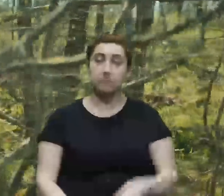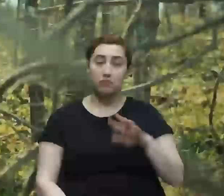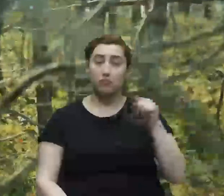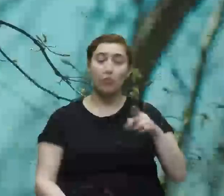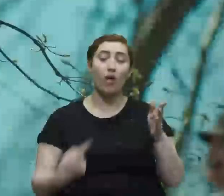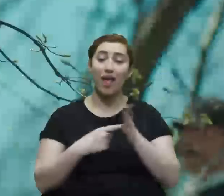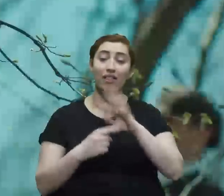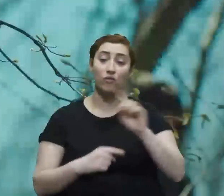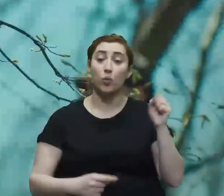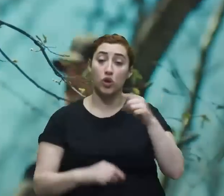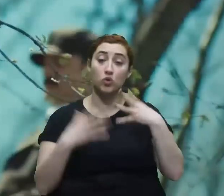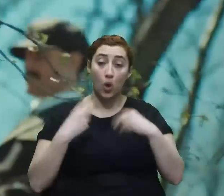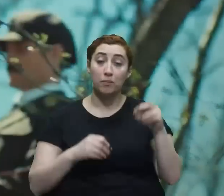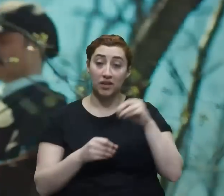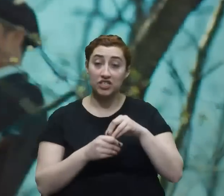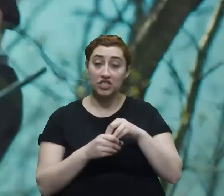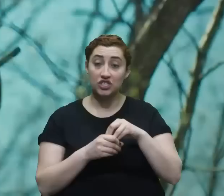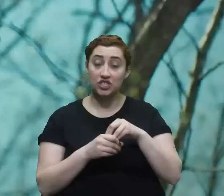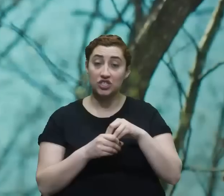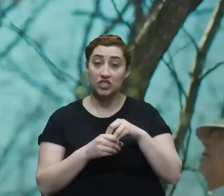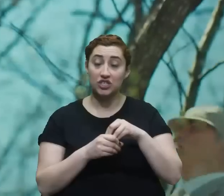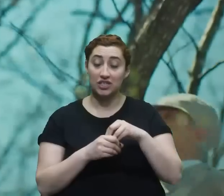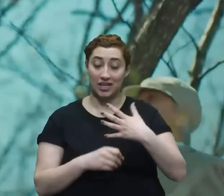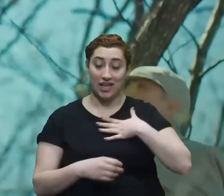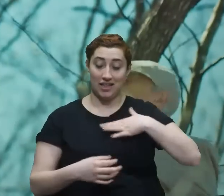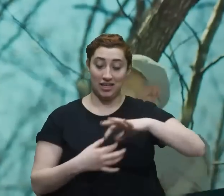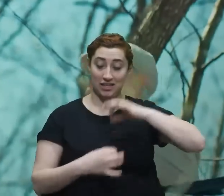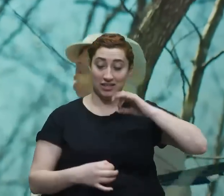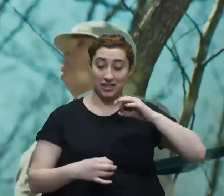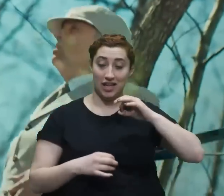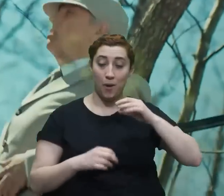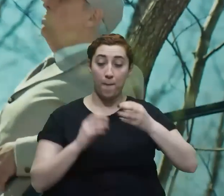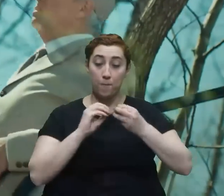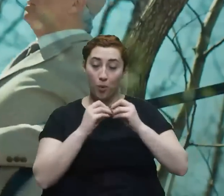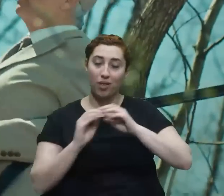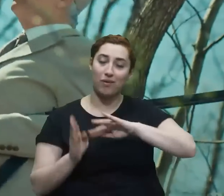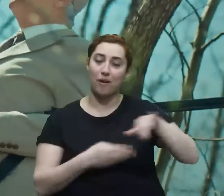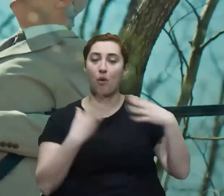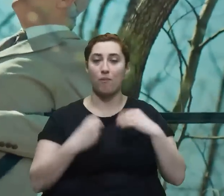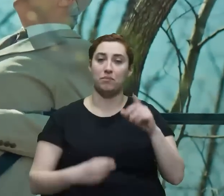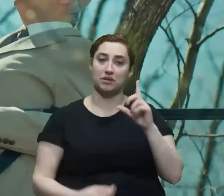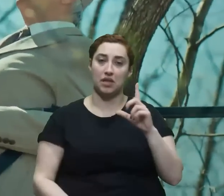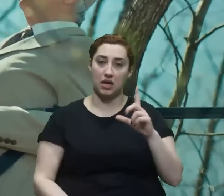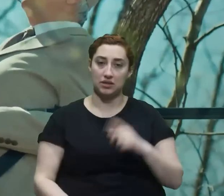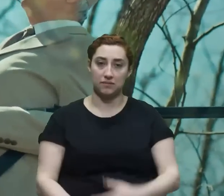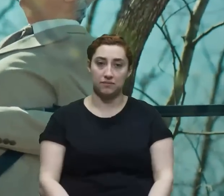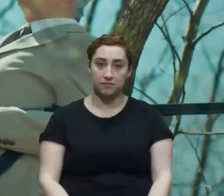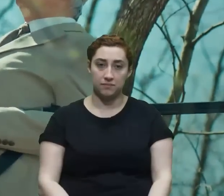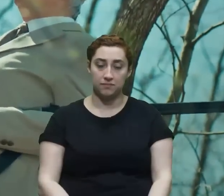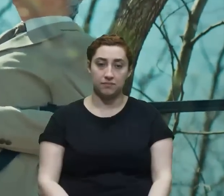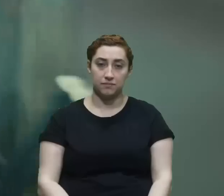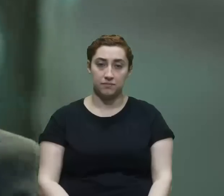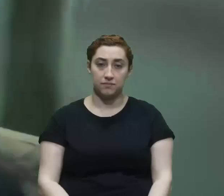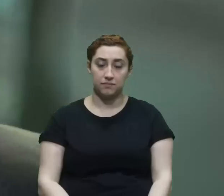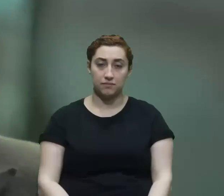Lakin bu hedeflere ulaşabilmek için kişisel hesaplarımızı bir yana bırakmalıyız. Akbar durup